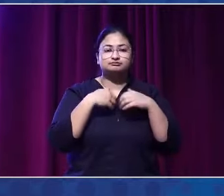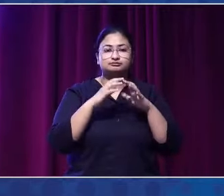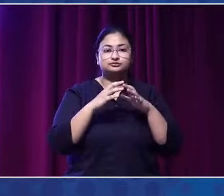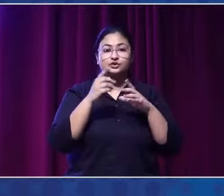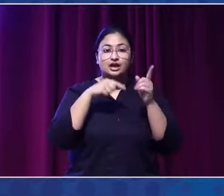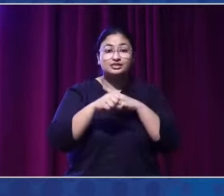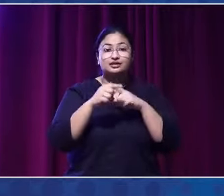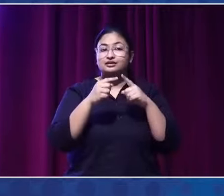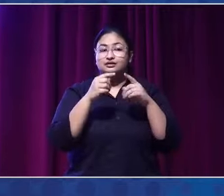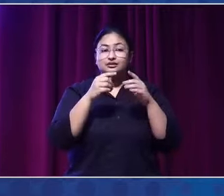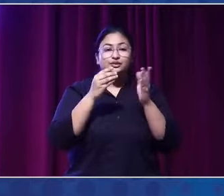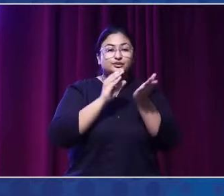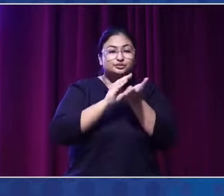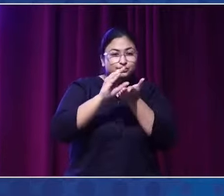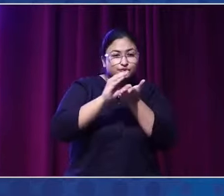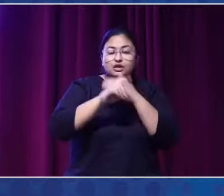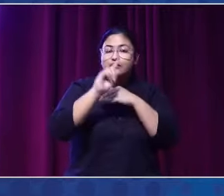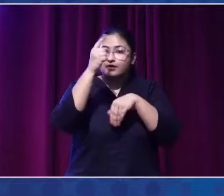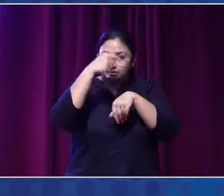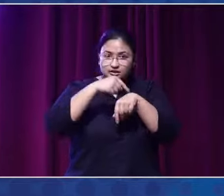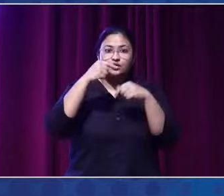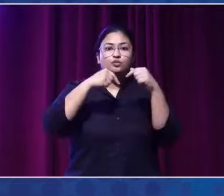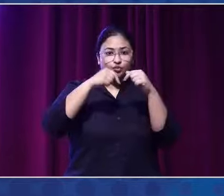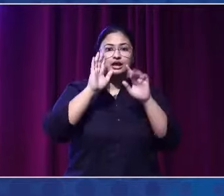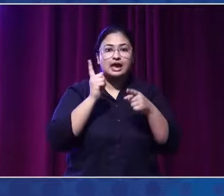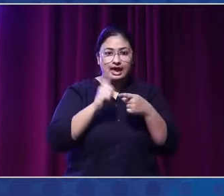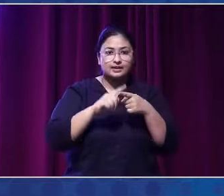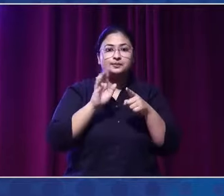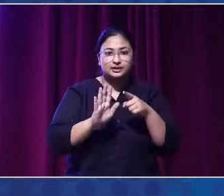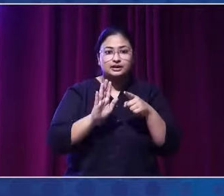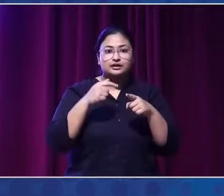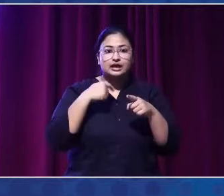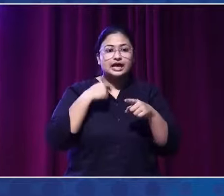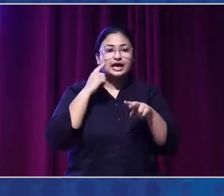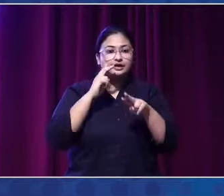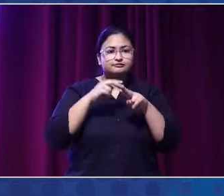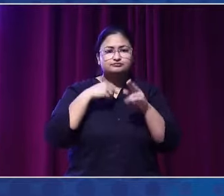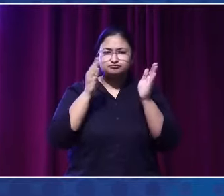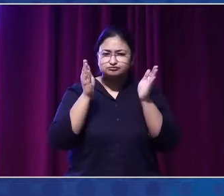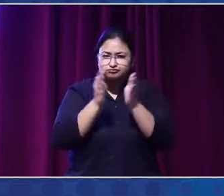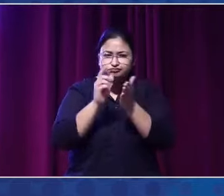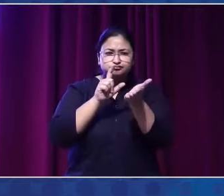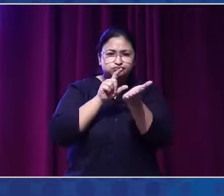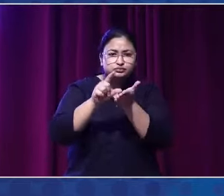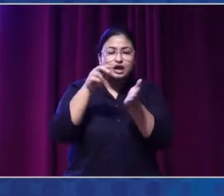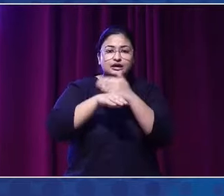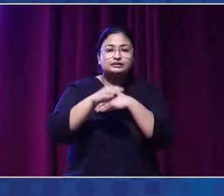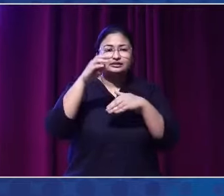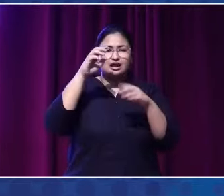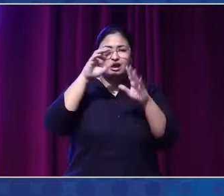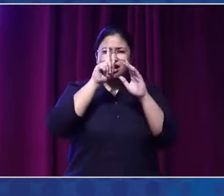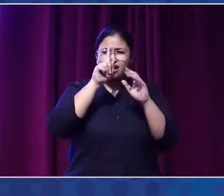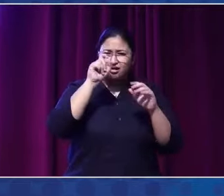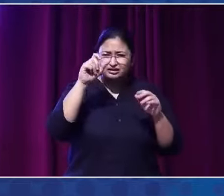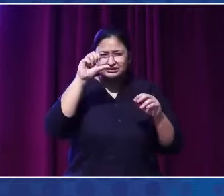एरियाज में ऐसे थे जहां पहली बार वोटिंग हुई। इफ आई कैन नेम देम, 126 विलेजेस एंड 199